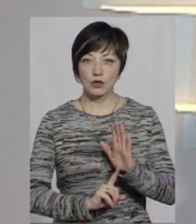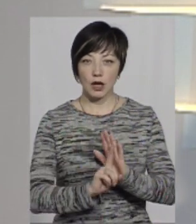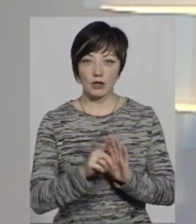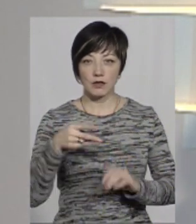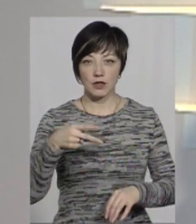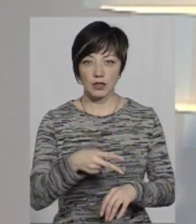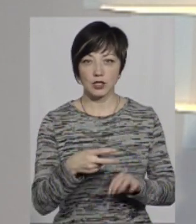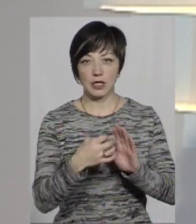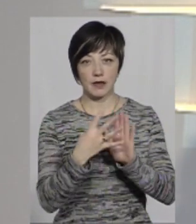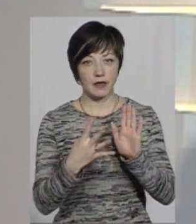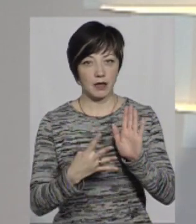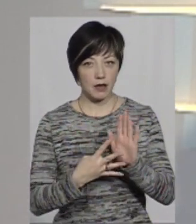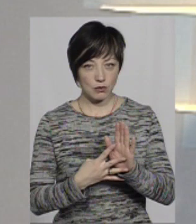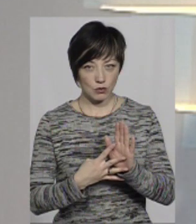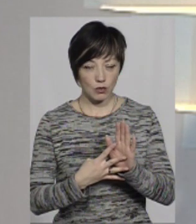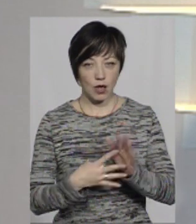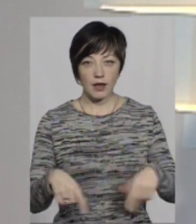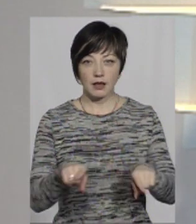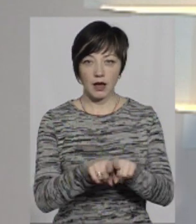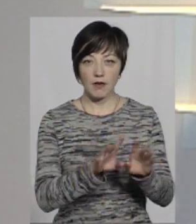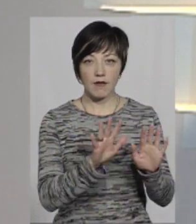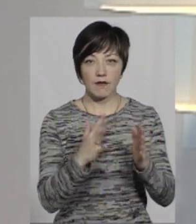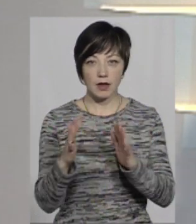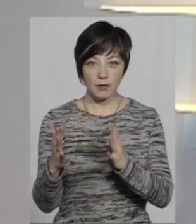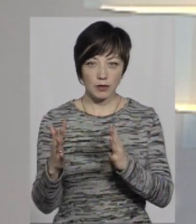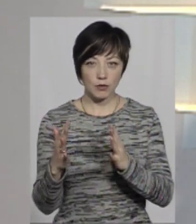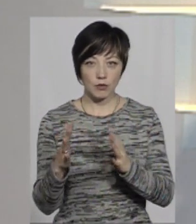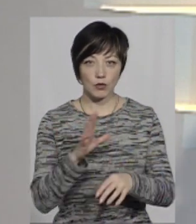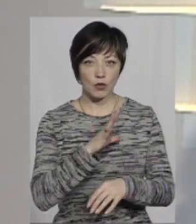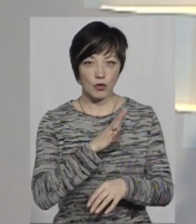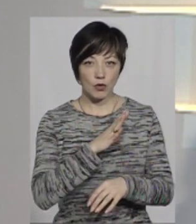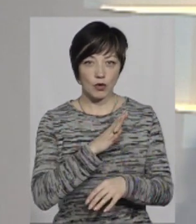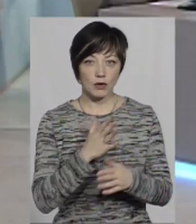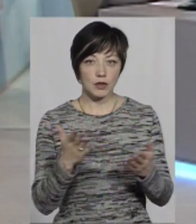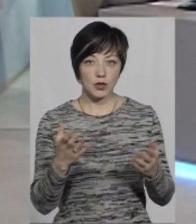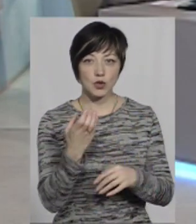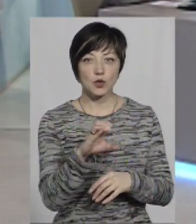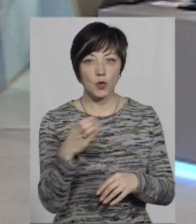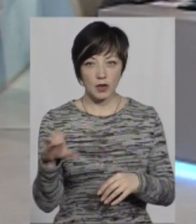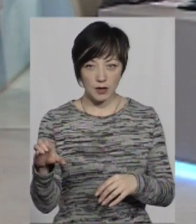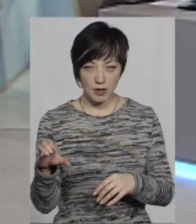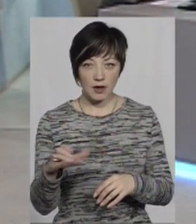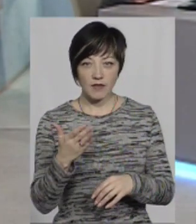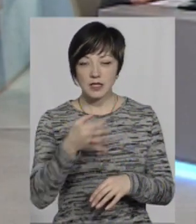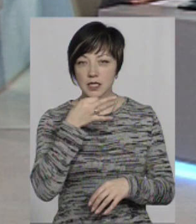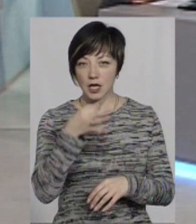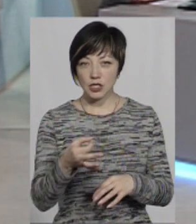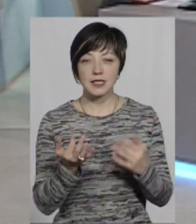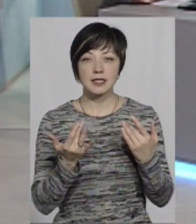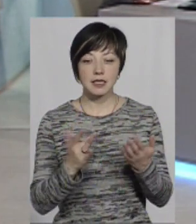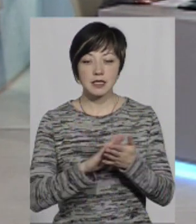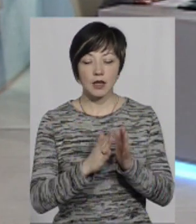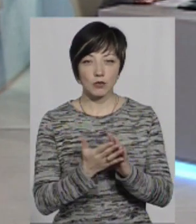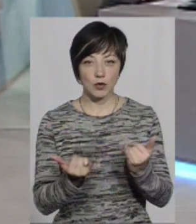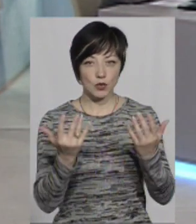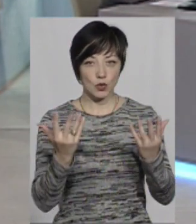початку 2019-го таких випадків, ну, вимірюються вони сотнями. Я думаю, ви скажете, пане Олександре,